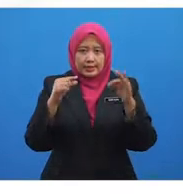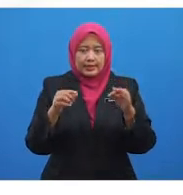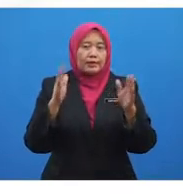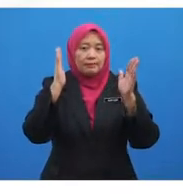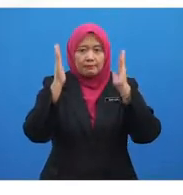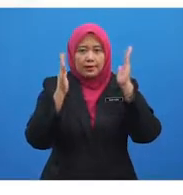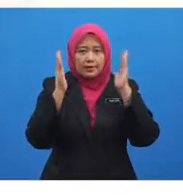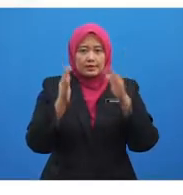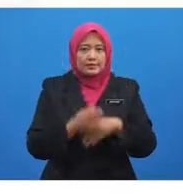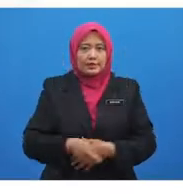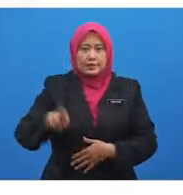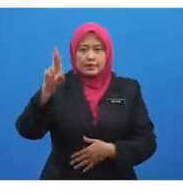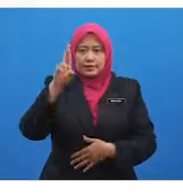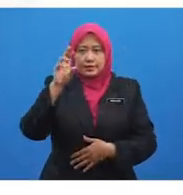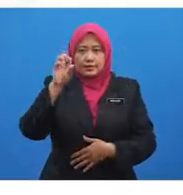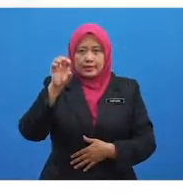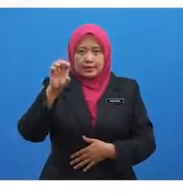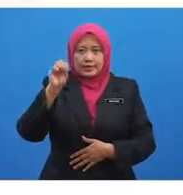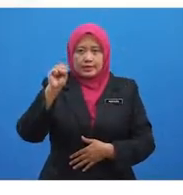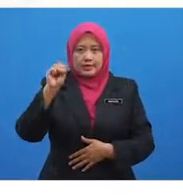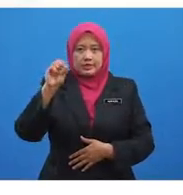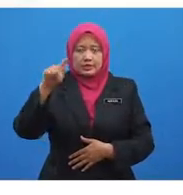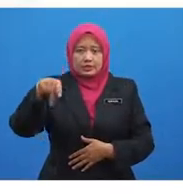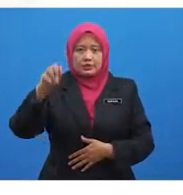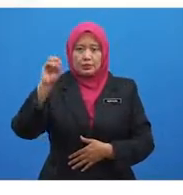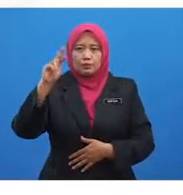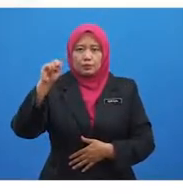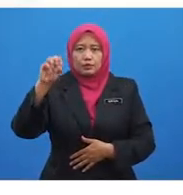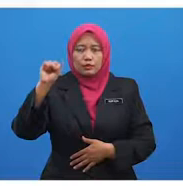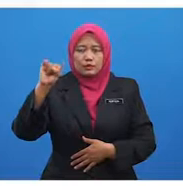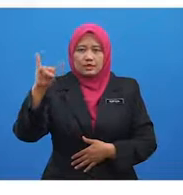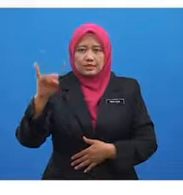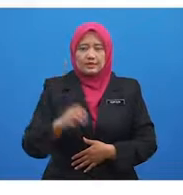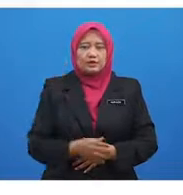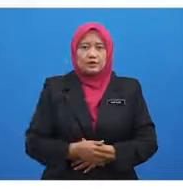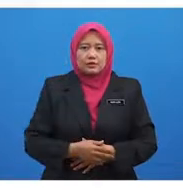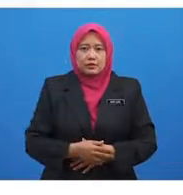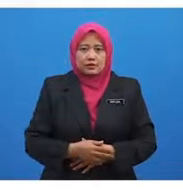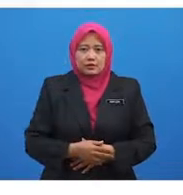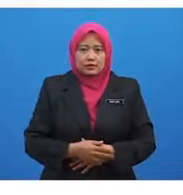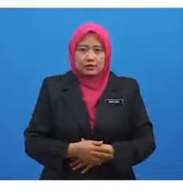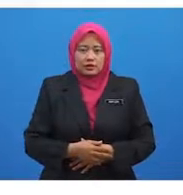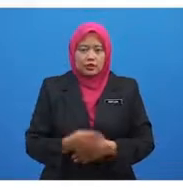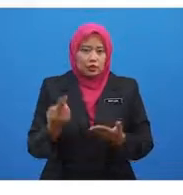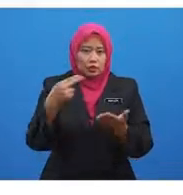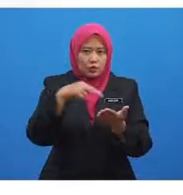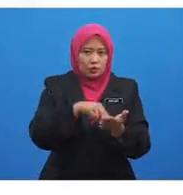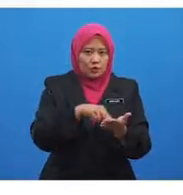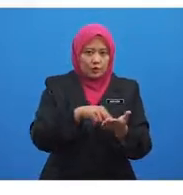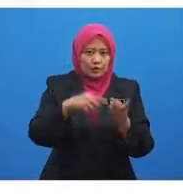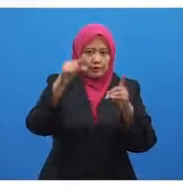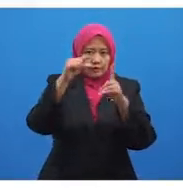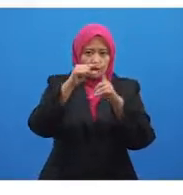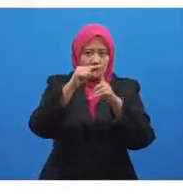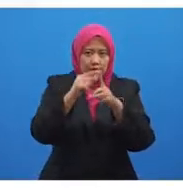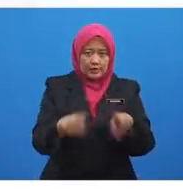responsi juga terdapat dalam seloka ini. Responsi merujuk kepada pengulangan perkataan